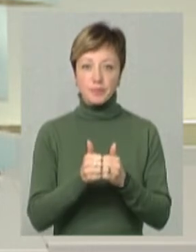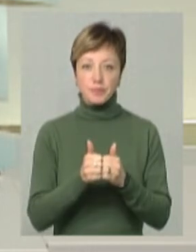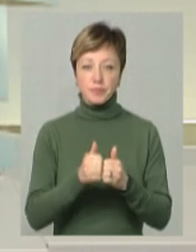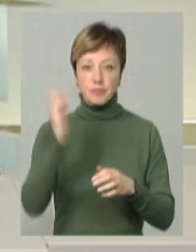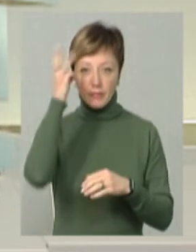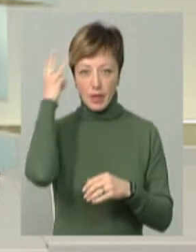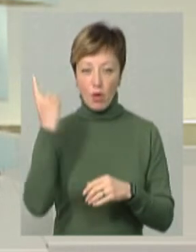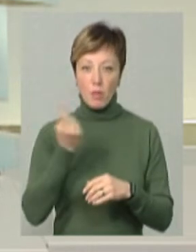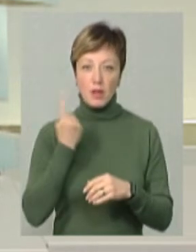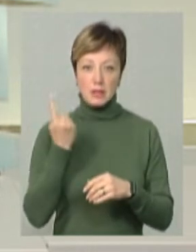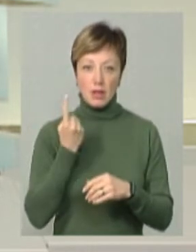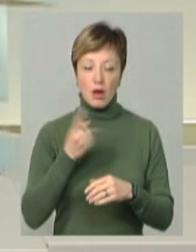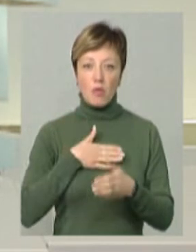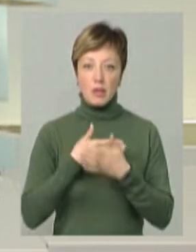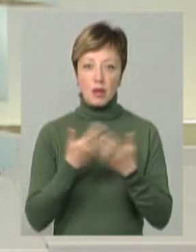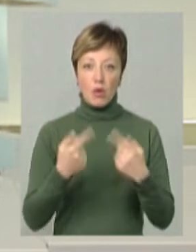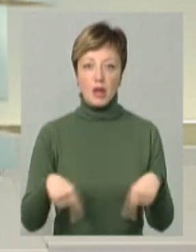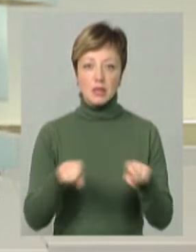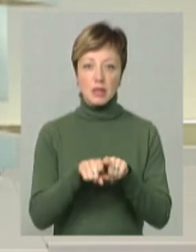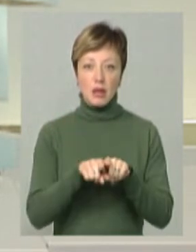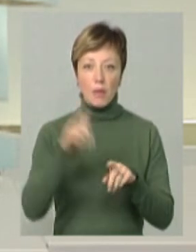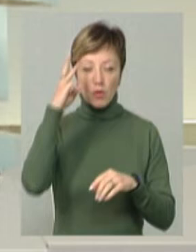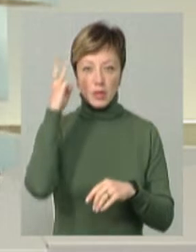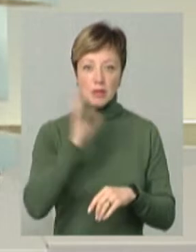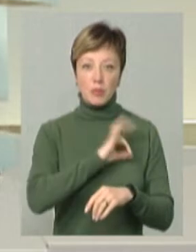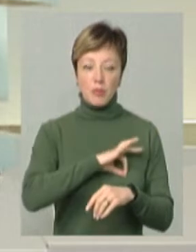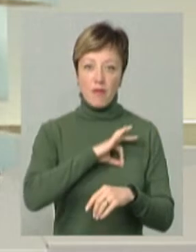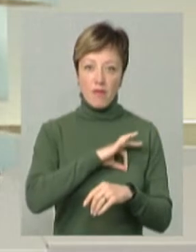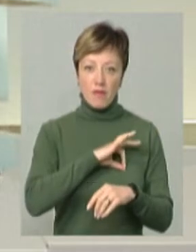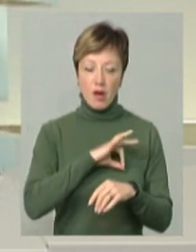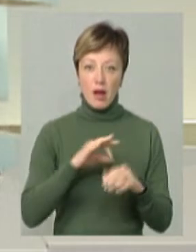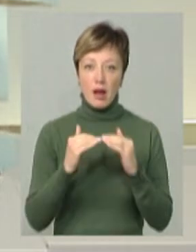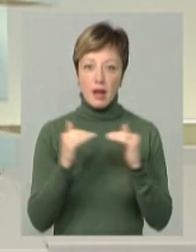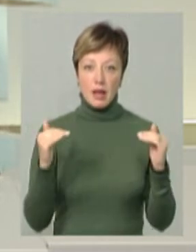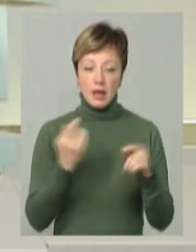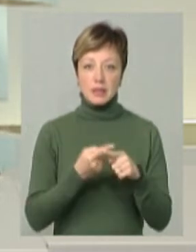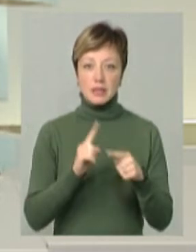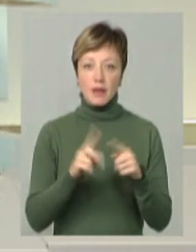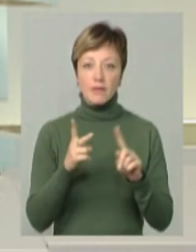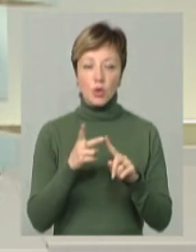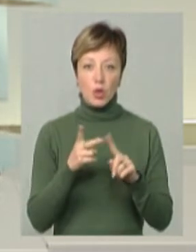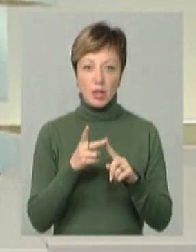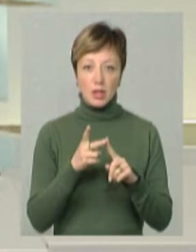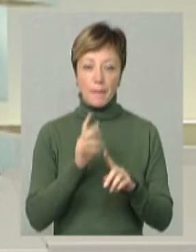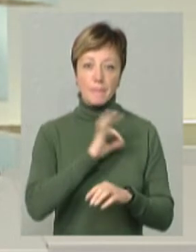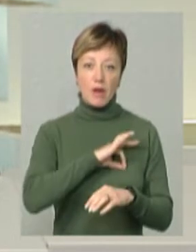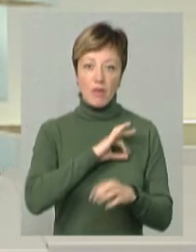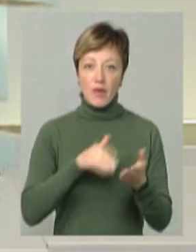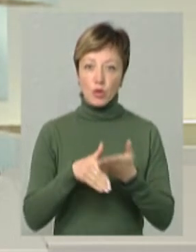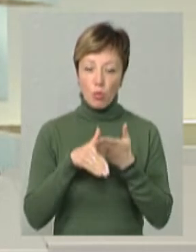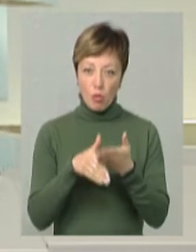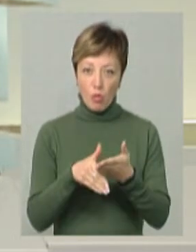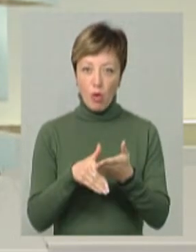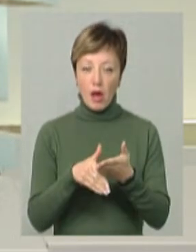значить, Хмельницька обласна громадська організація, Подільська правова ліга. Це вторинна правова